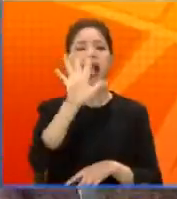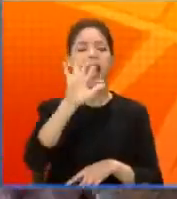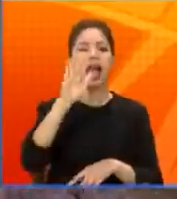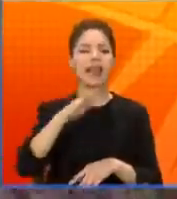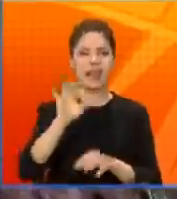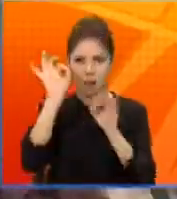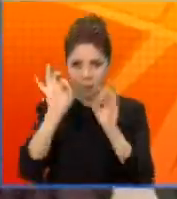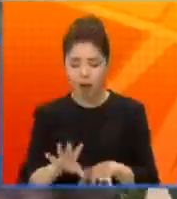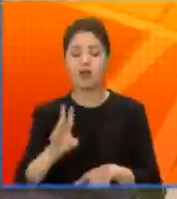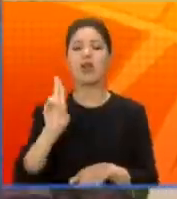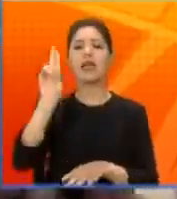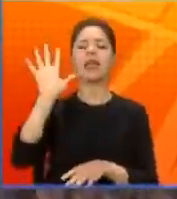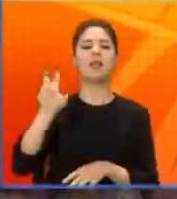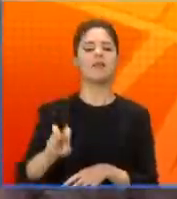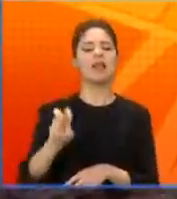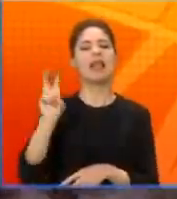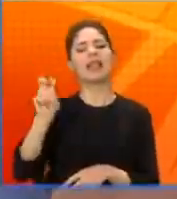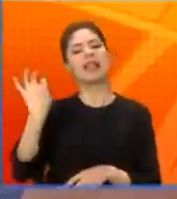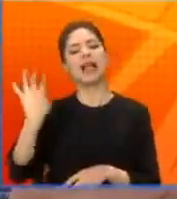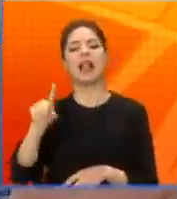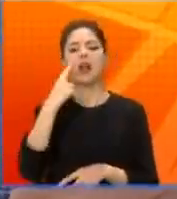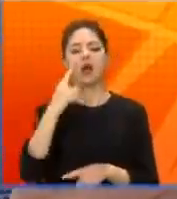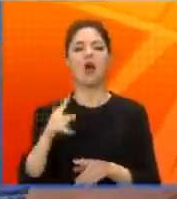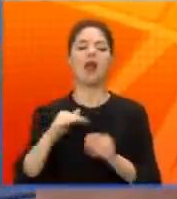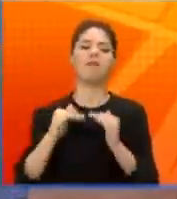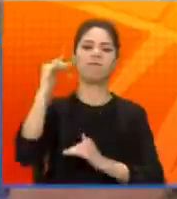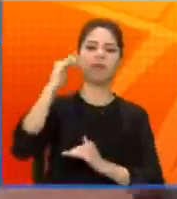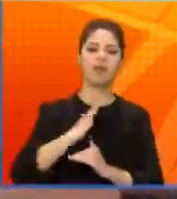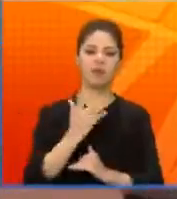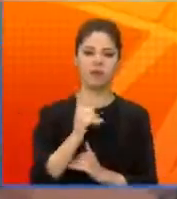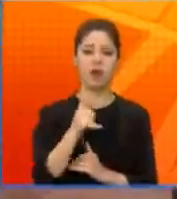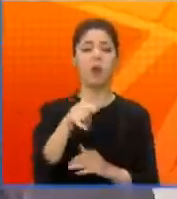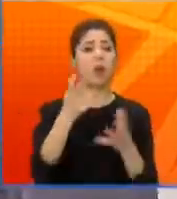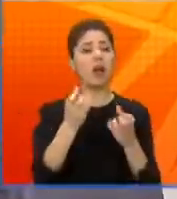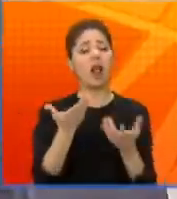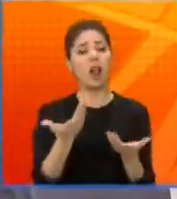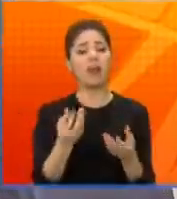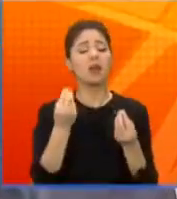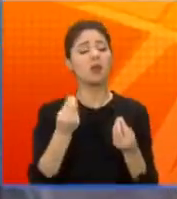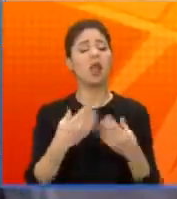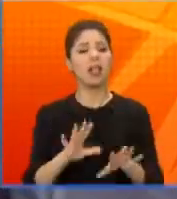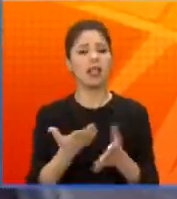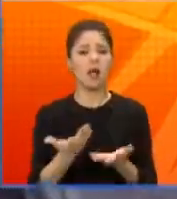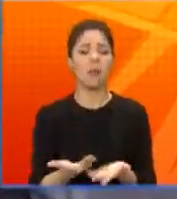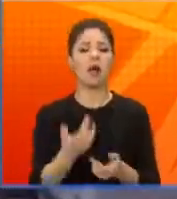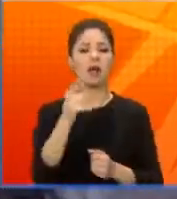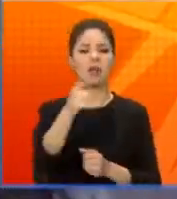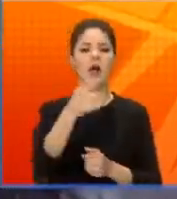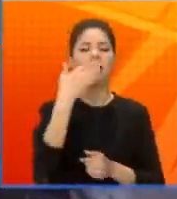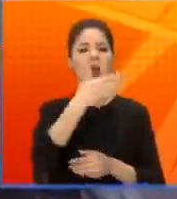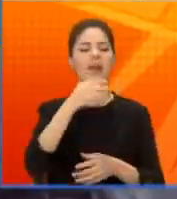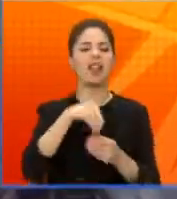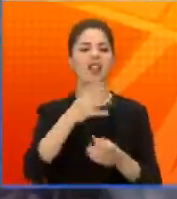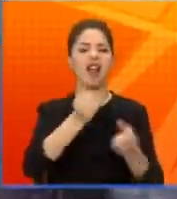başlıyor. 78-80 liraya kadar çıkıyor. Bugün karabalık, yani çok karabalık olması iyi değil ama. Siz de Ramazan için alışverişe mi çıktınız?